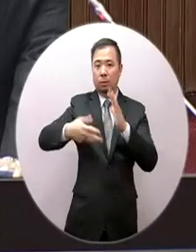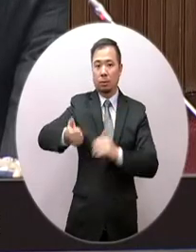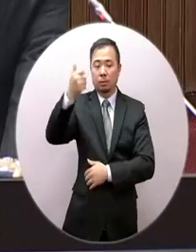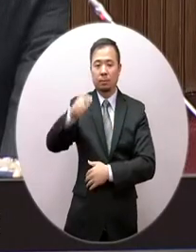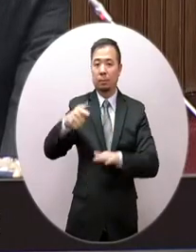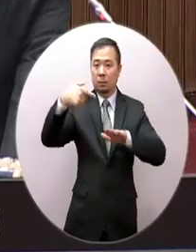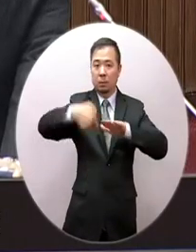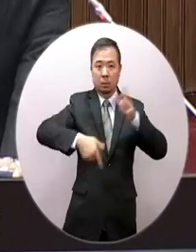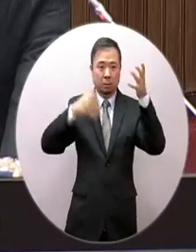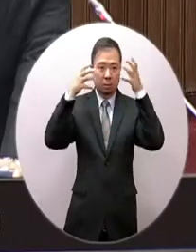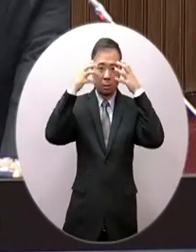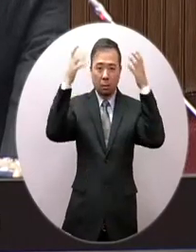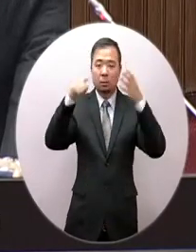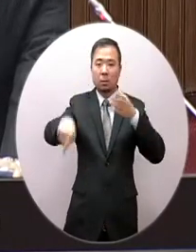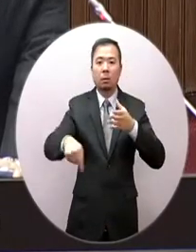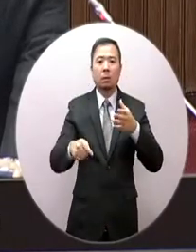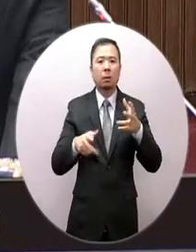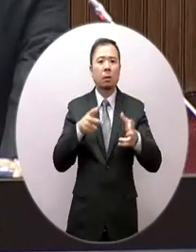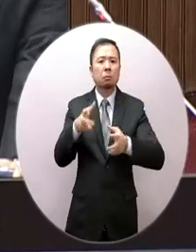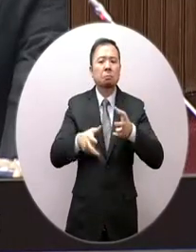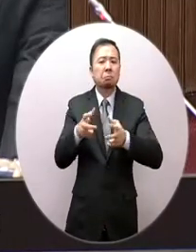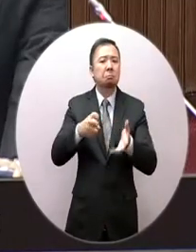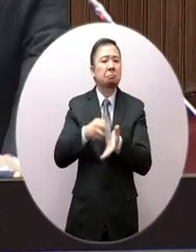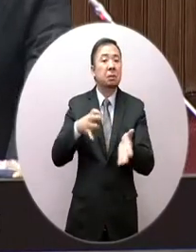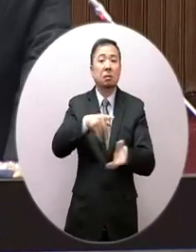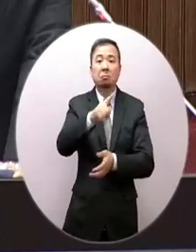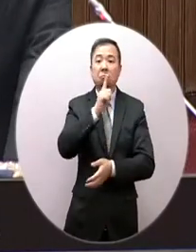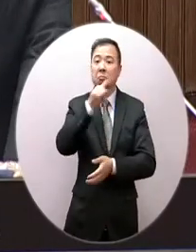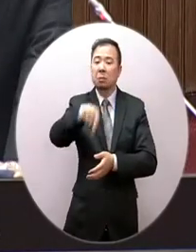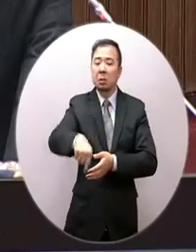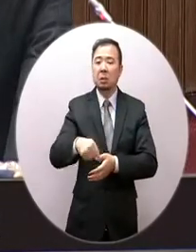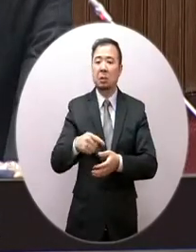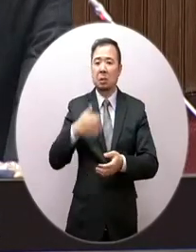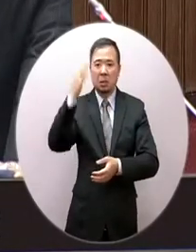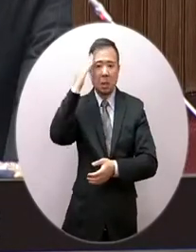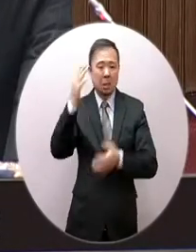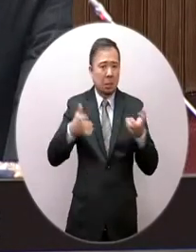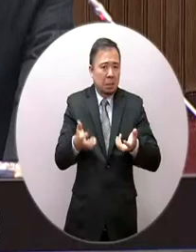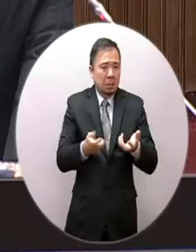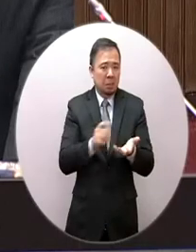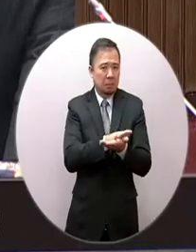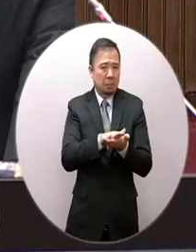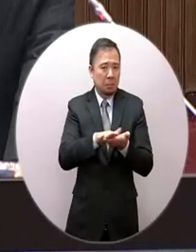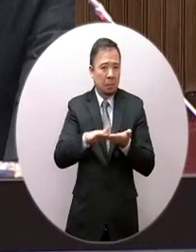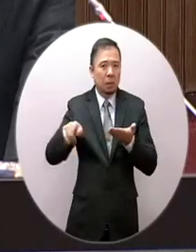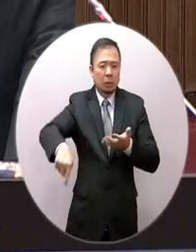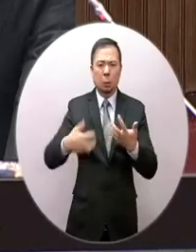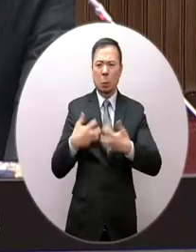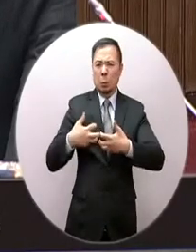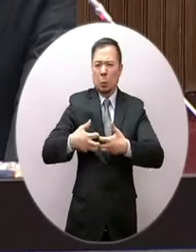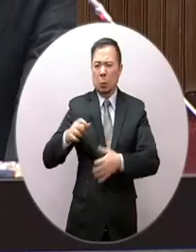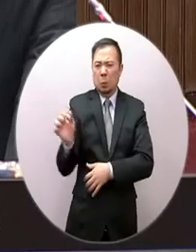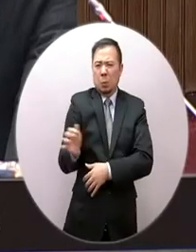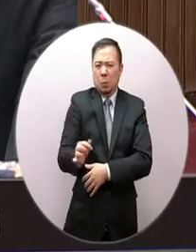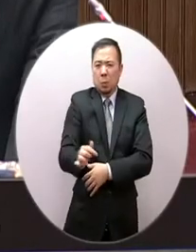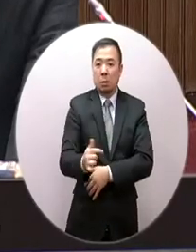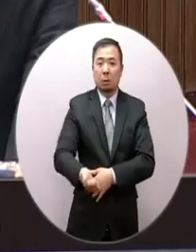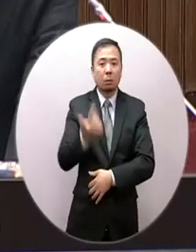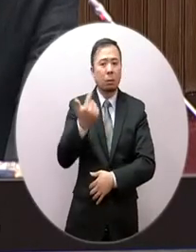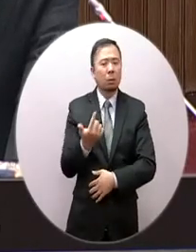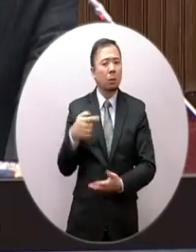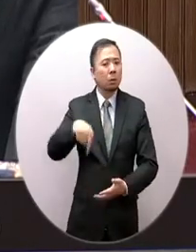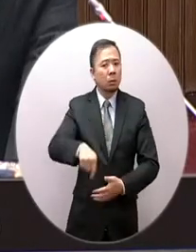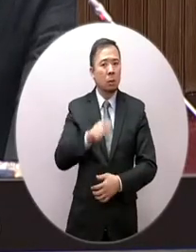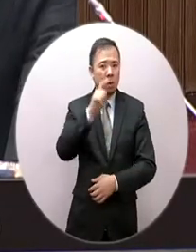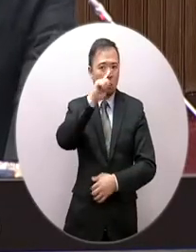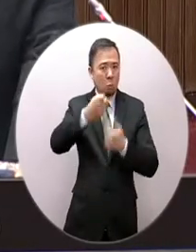电厂、哦、所用的煤，你说是干净的煤，设备是超临界的机组，这样的发电。这个污